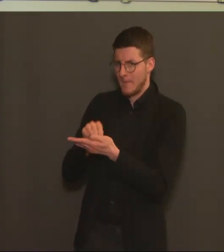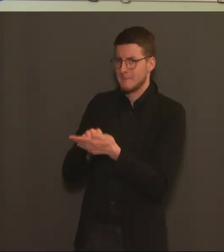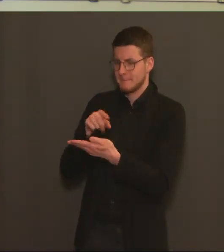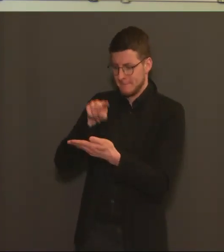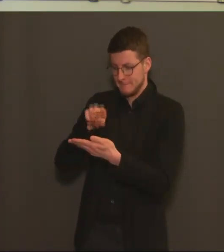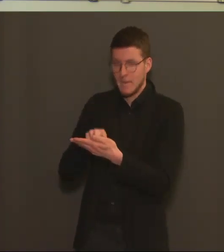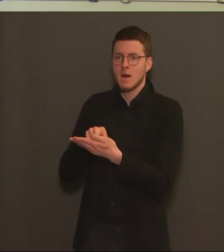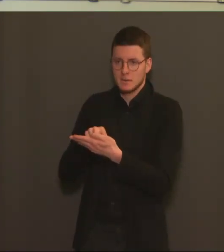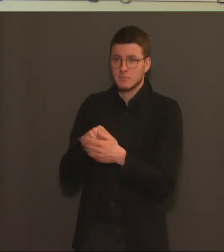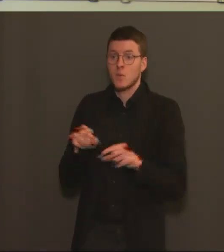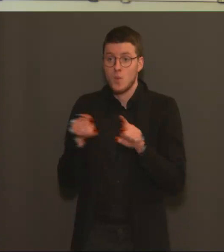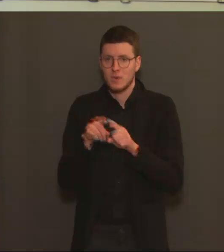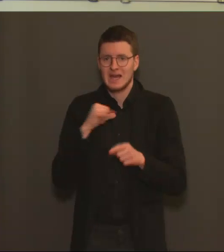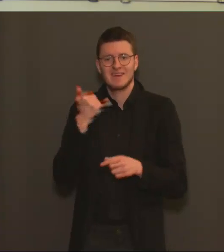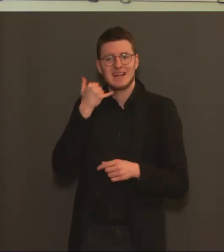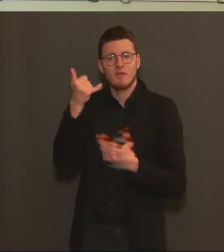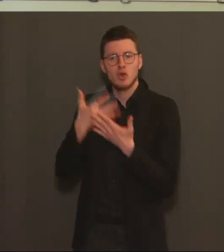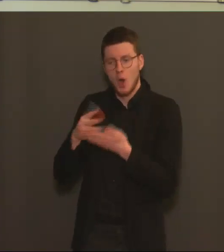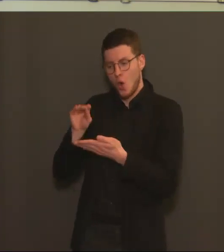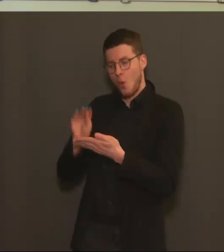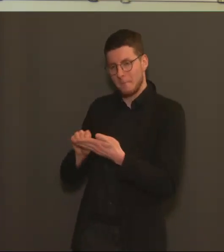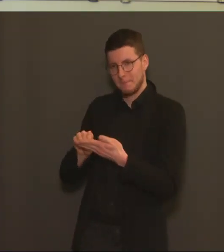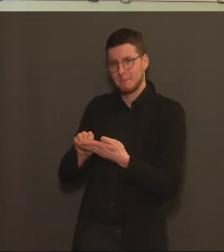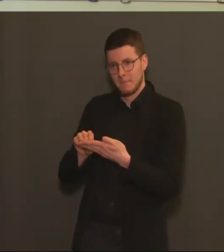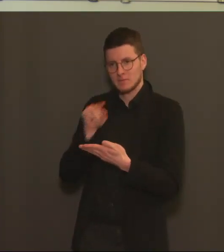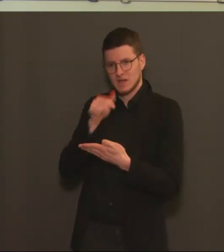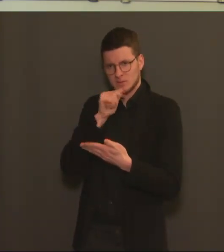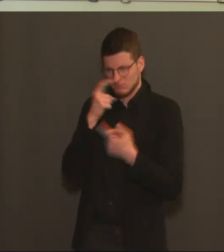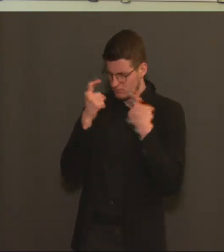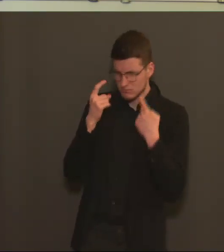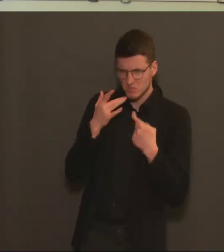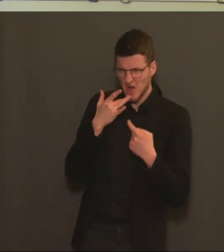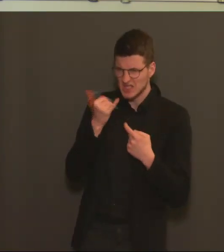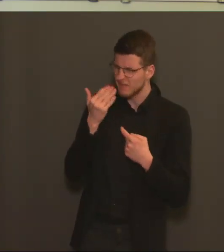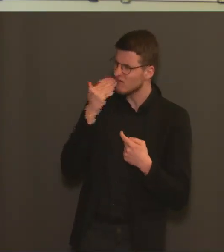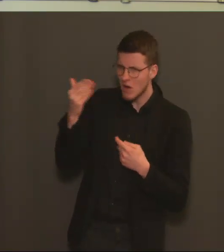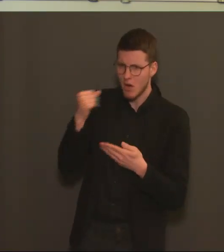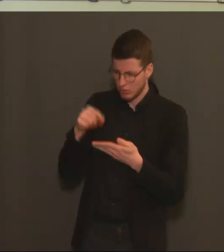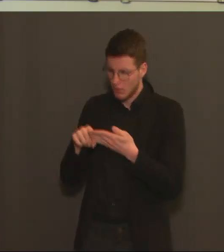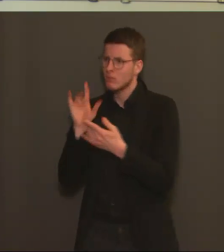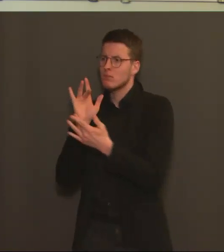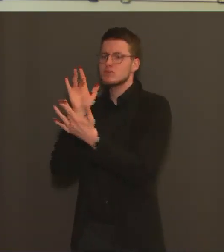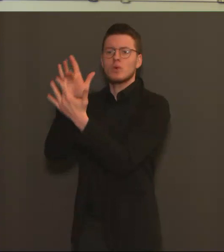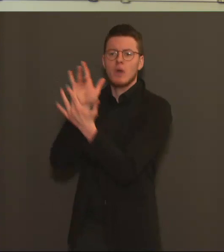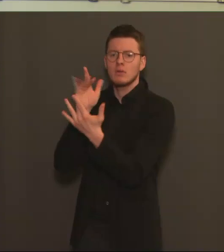ook telefoonnummers op die kunnen worden gecontacteerd als er nog vragen